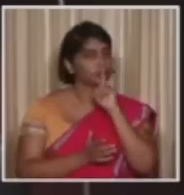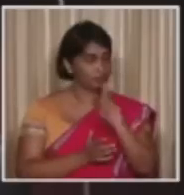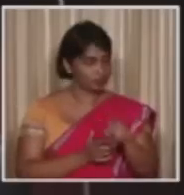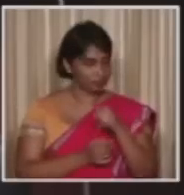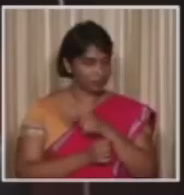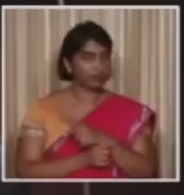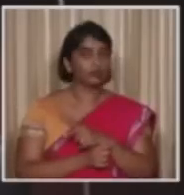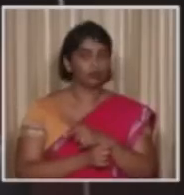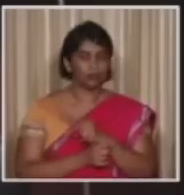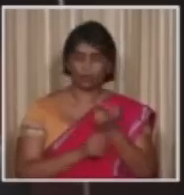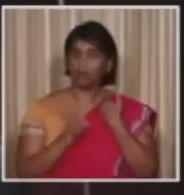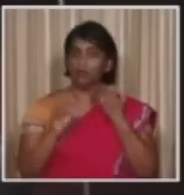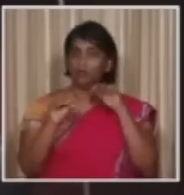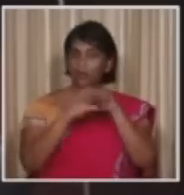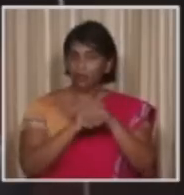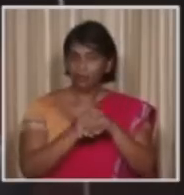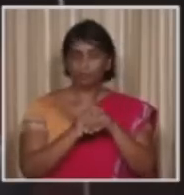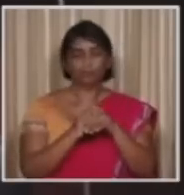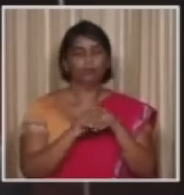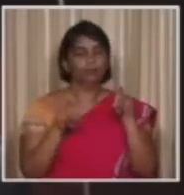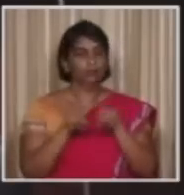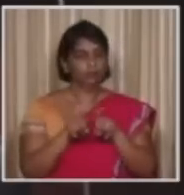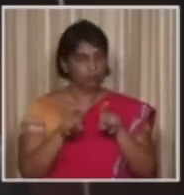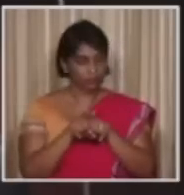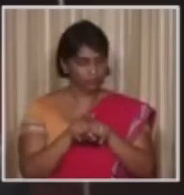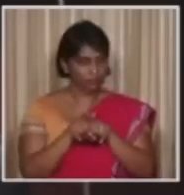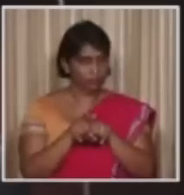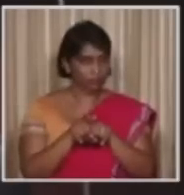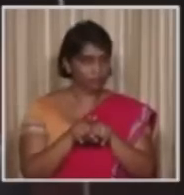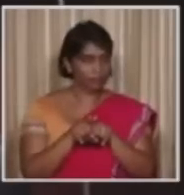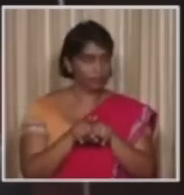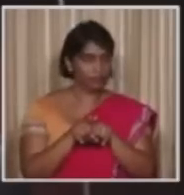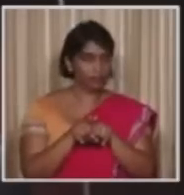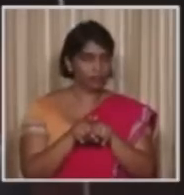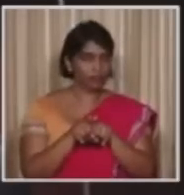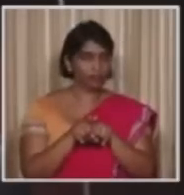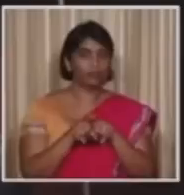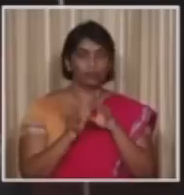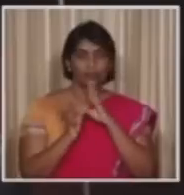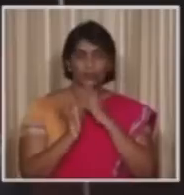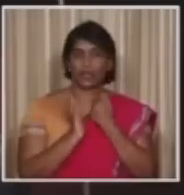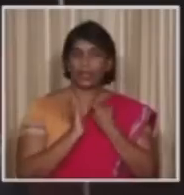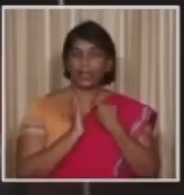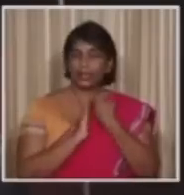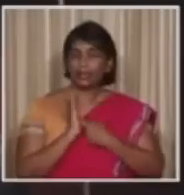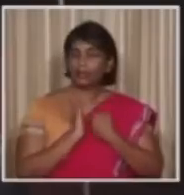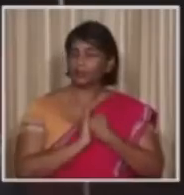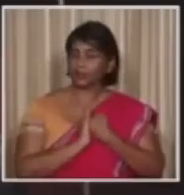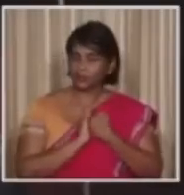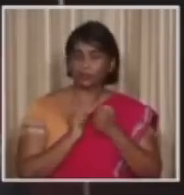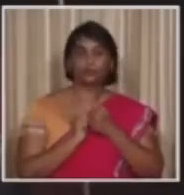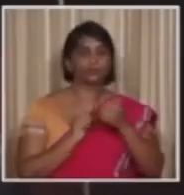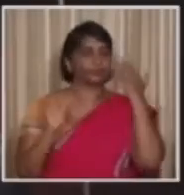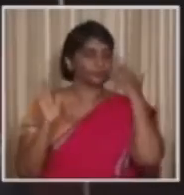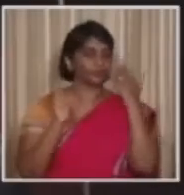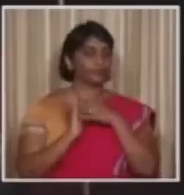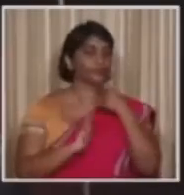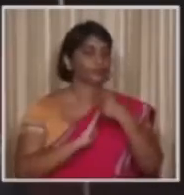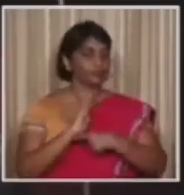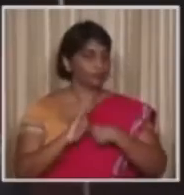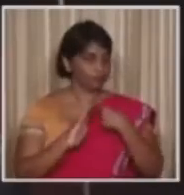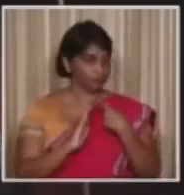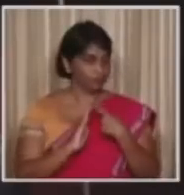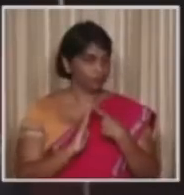mechanism established for implementing the administration of justice in the country. ගොක් විස්තර මේක තියෙනවා, මම ඒවා කියවන්න යන්නේ